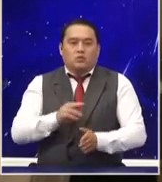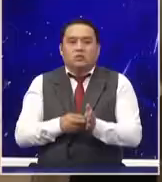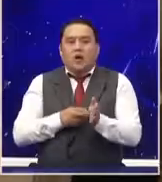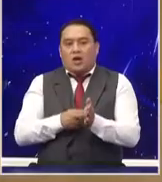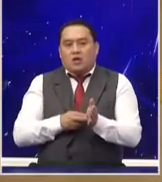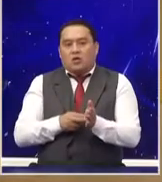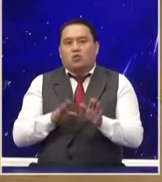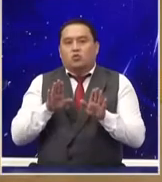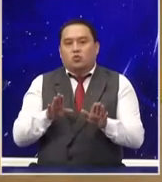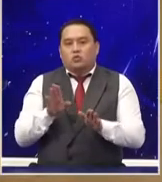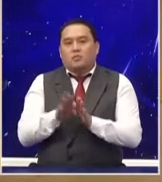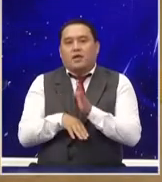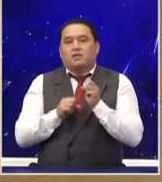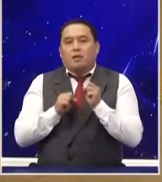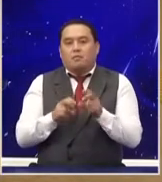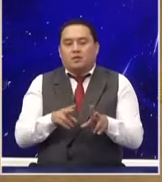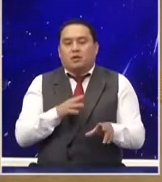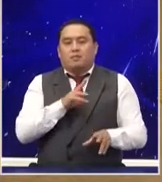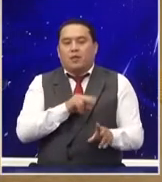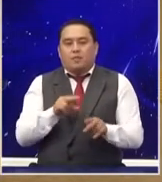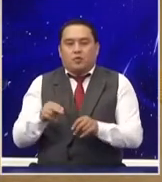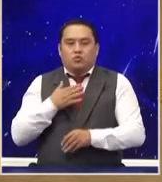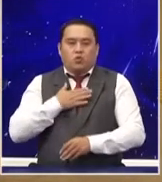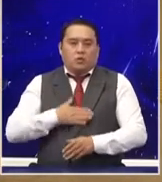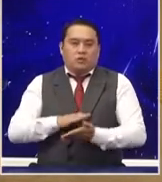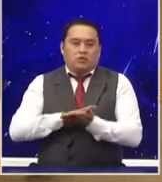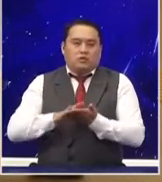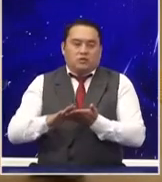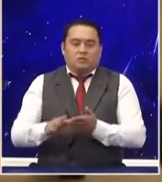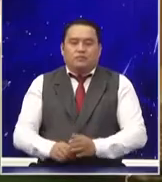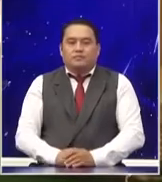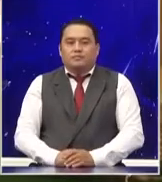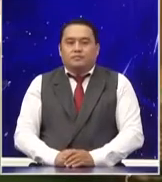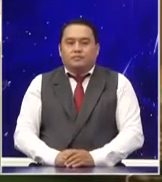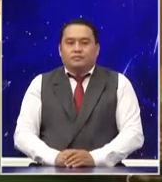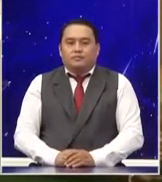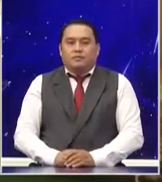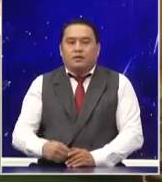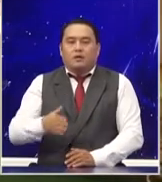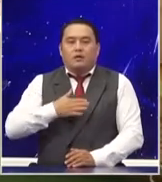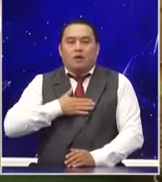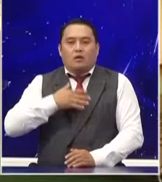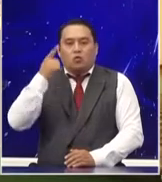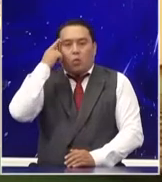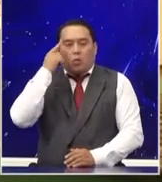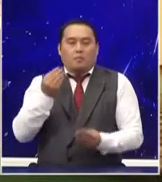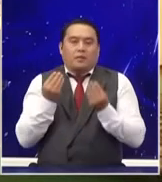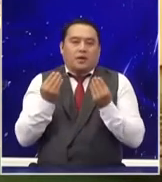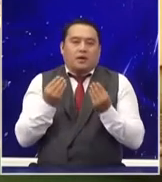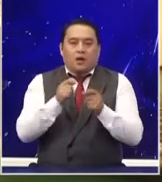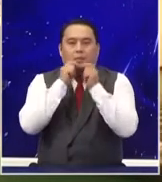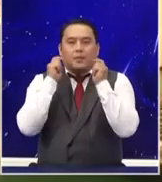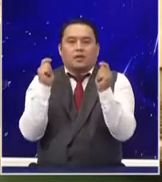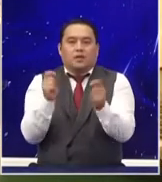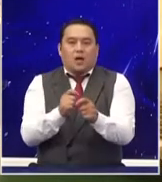дороги. Это не только безопасно, но и благоприятно влияет на экологический климат в целом. Я считаю, что это прекрасный